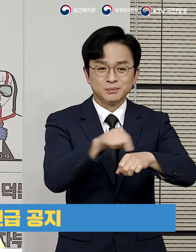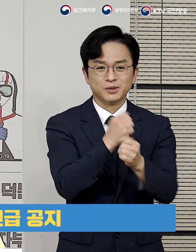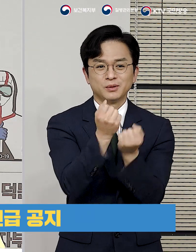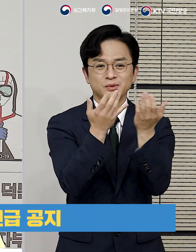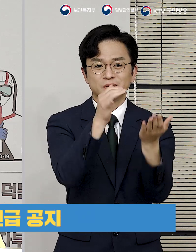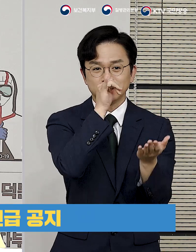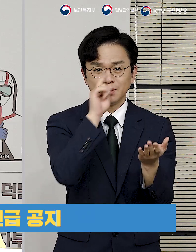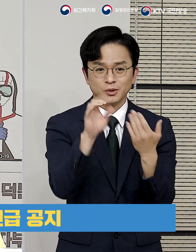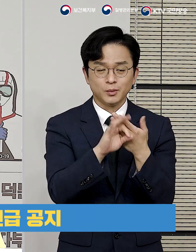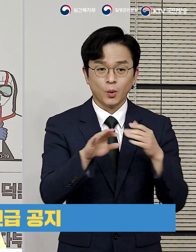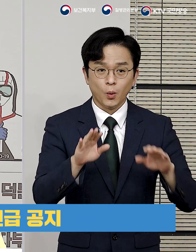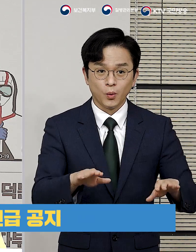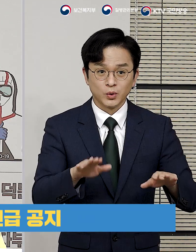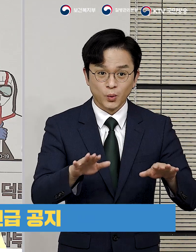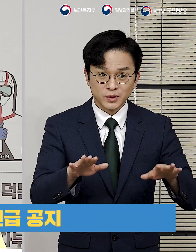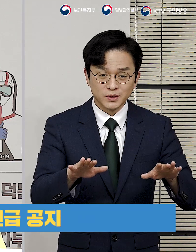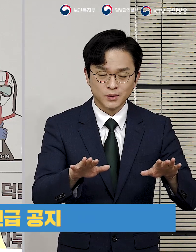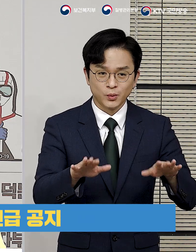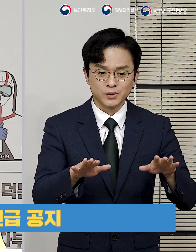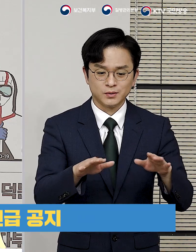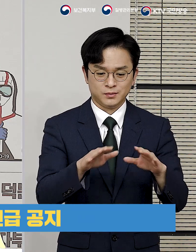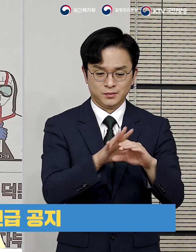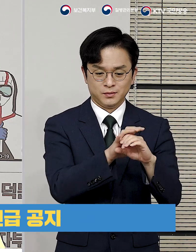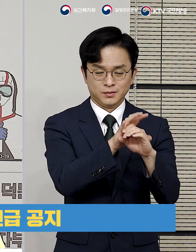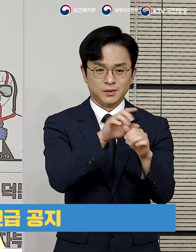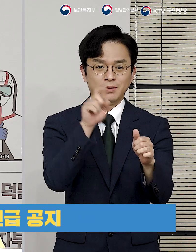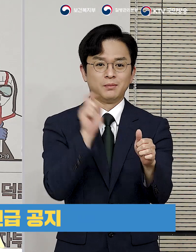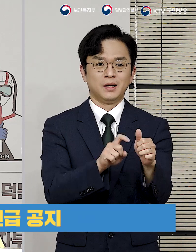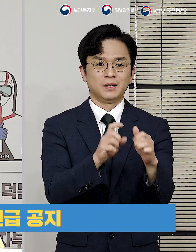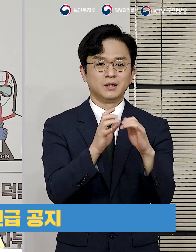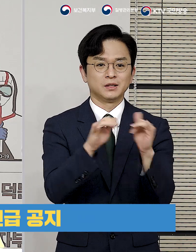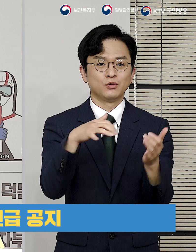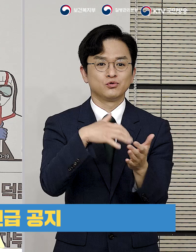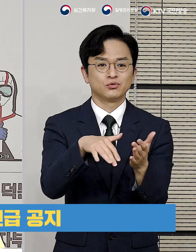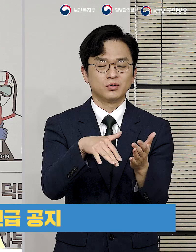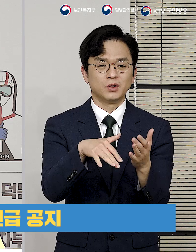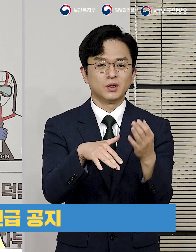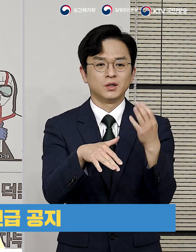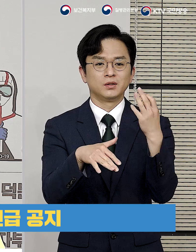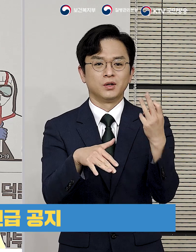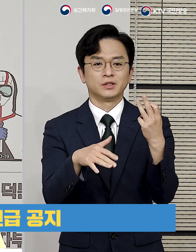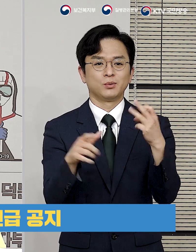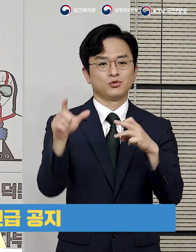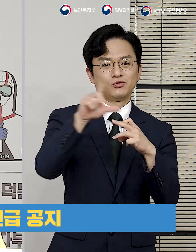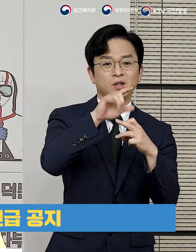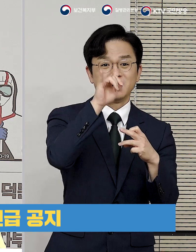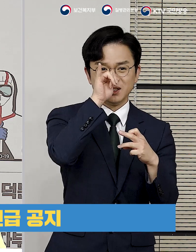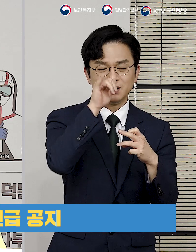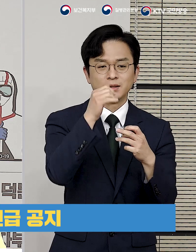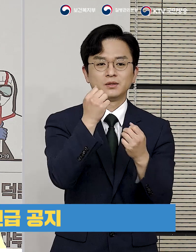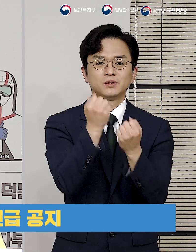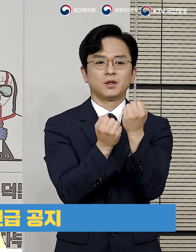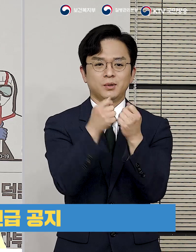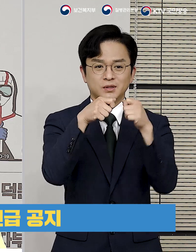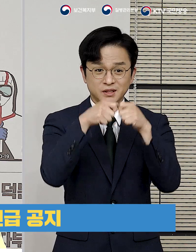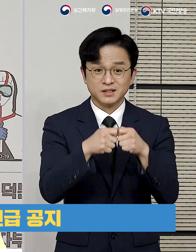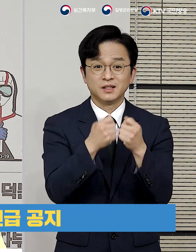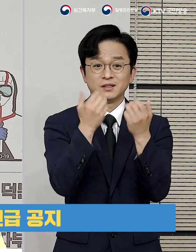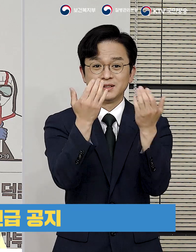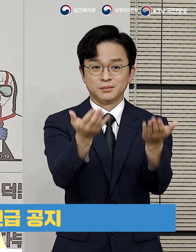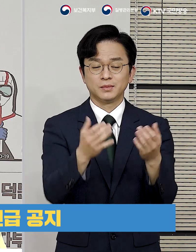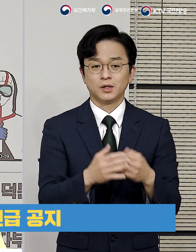오늘은 예외적으로 0시 이후 확진 환자의 발생 상황을 긴급하게